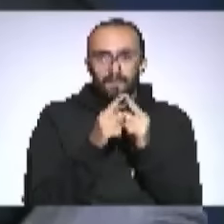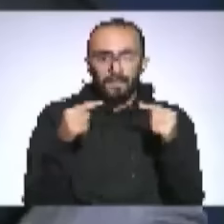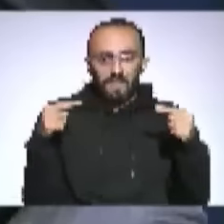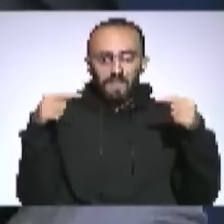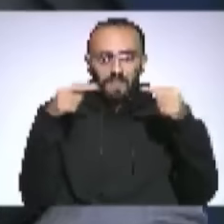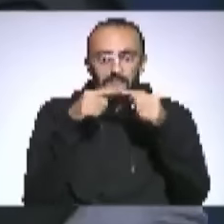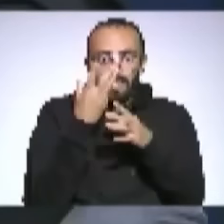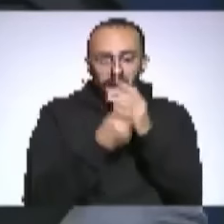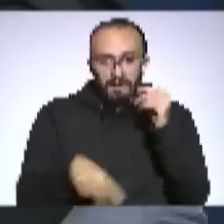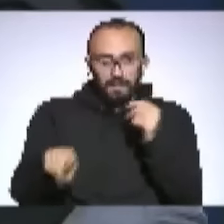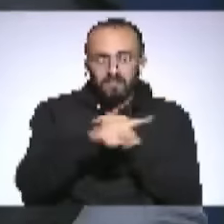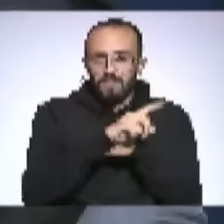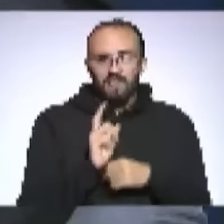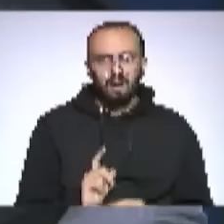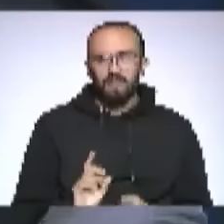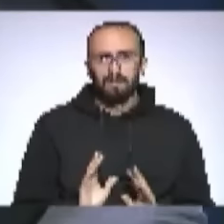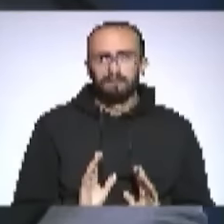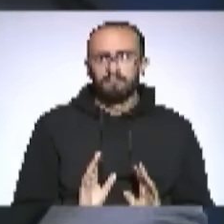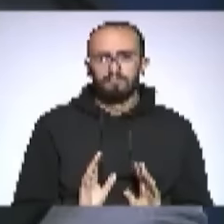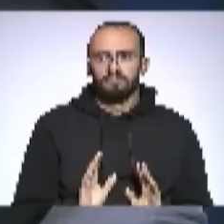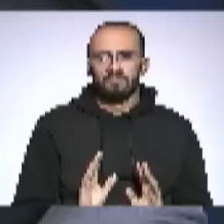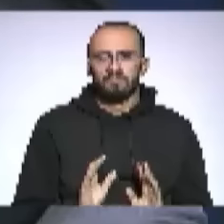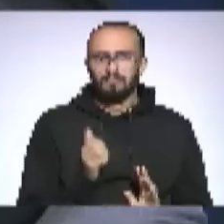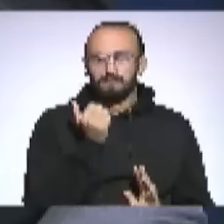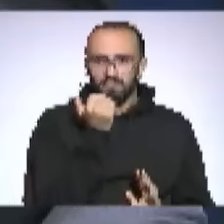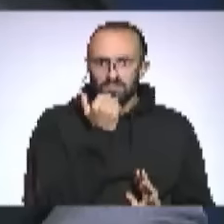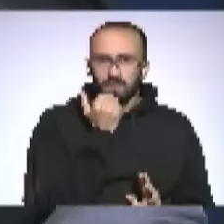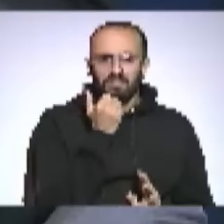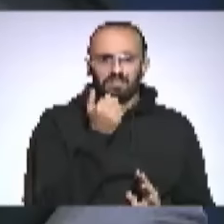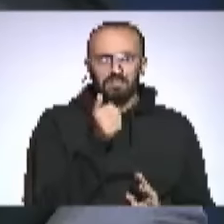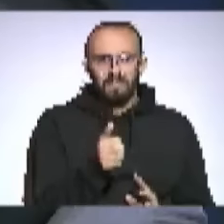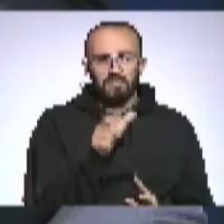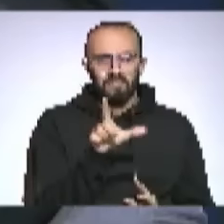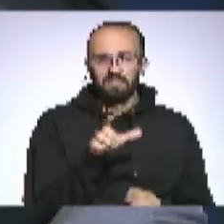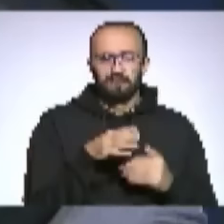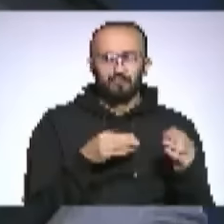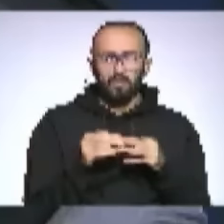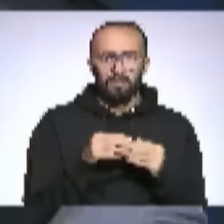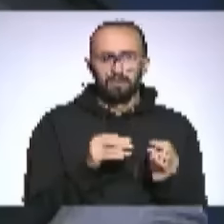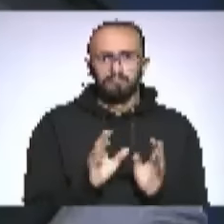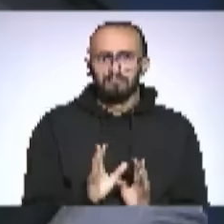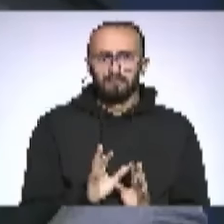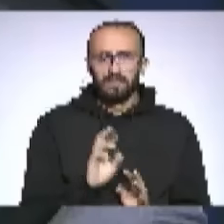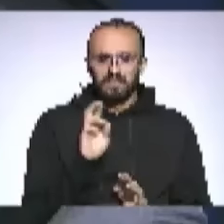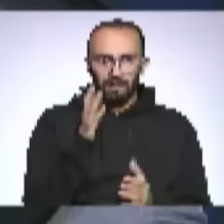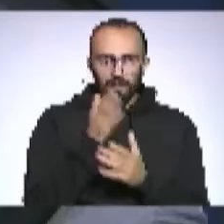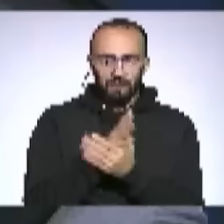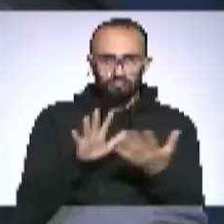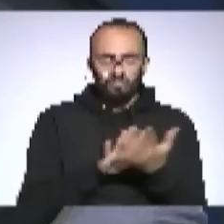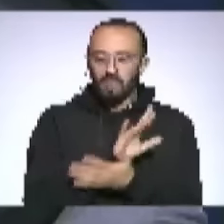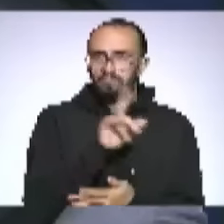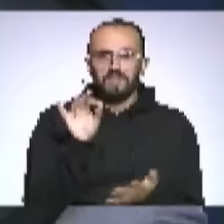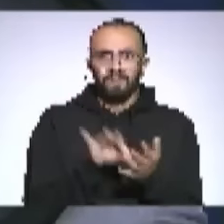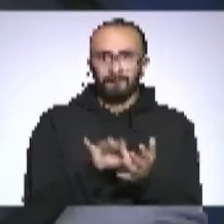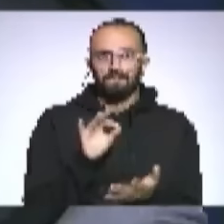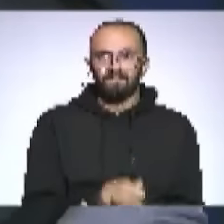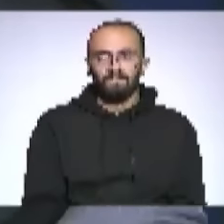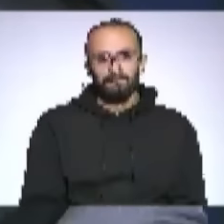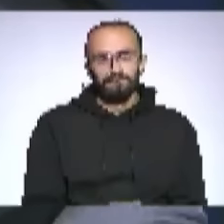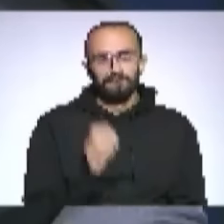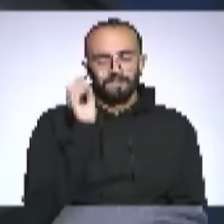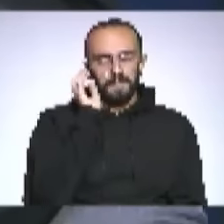لاحد ابنائها او بناتها مهما اخطر امام القضاء الكنيسه ما تخشش تعملش خصومه مع ودها امام القضاء